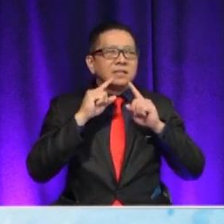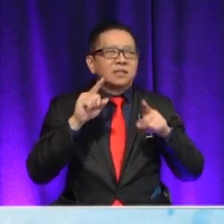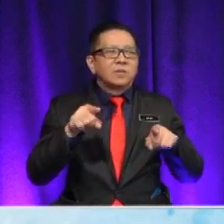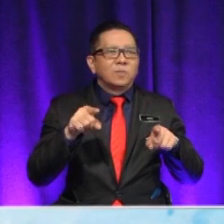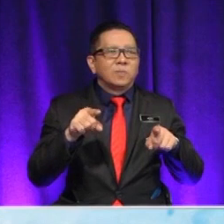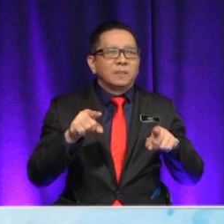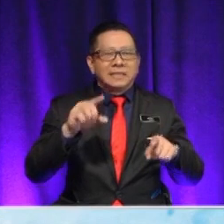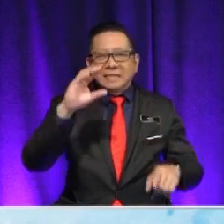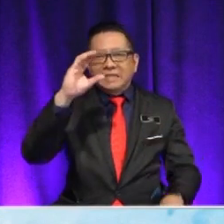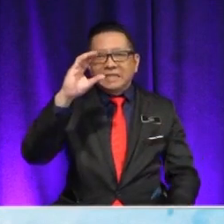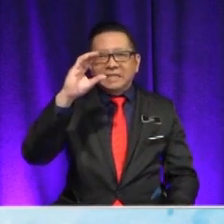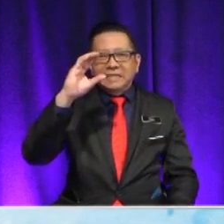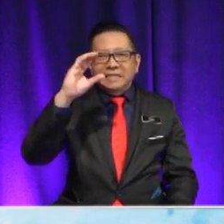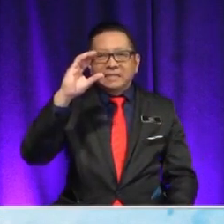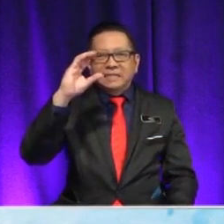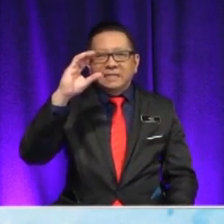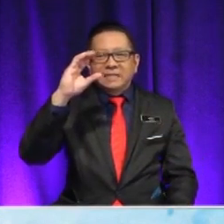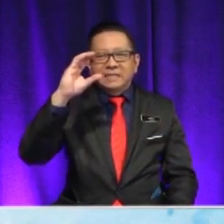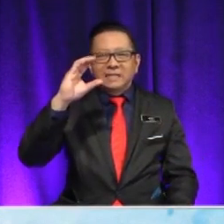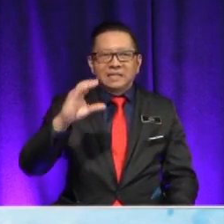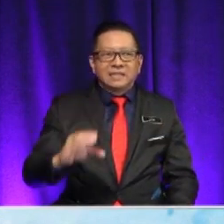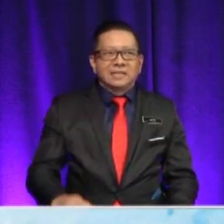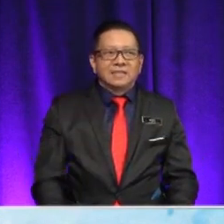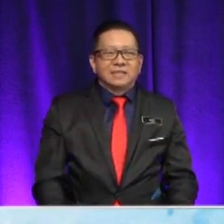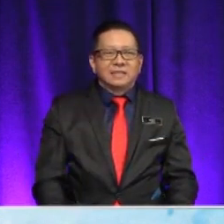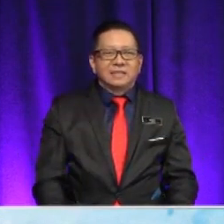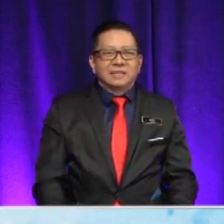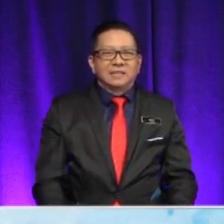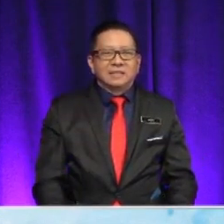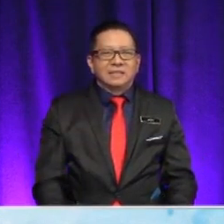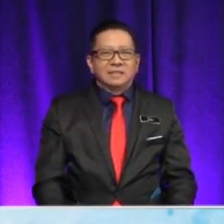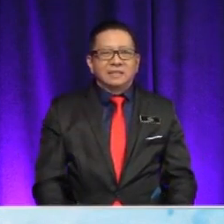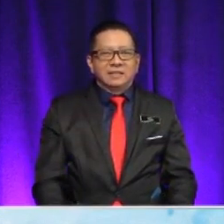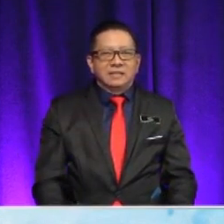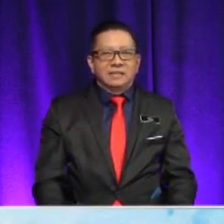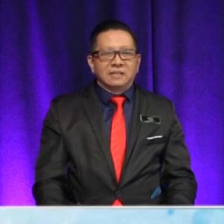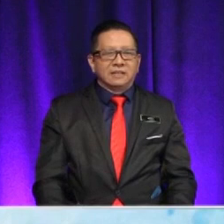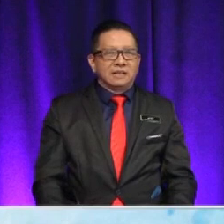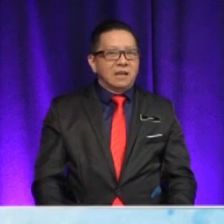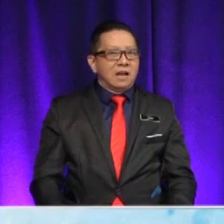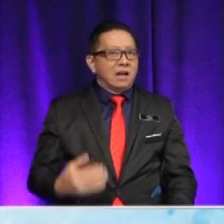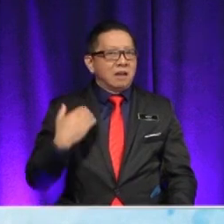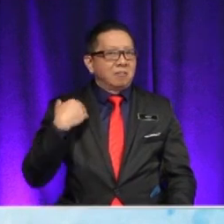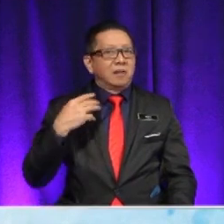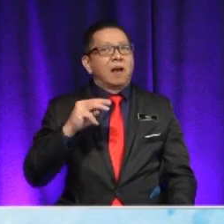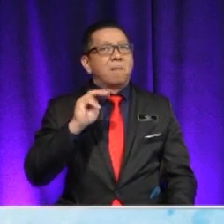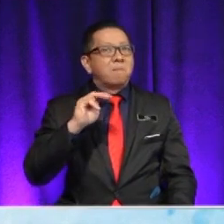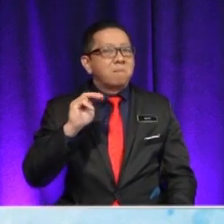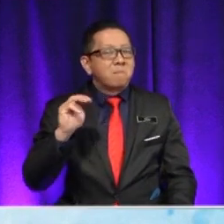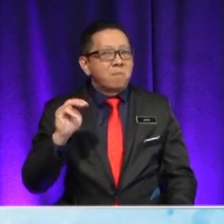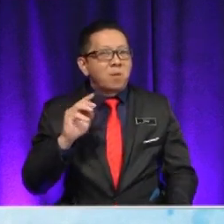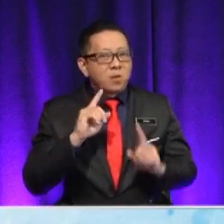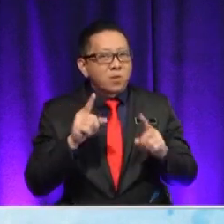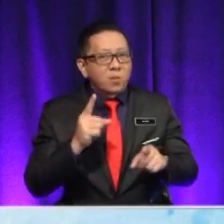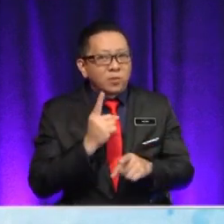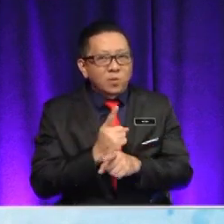kasih. Ah, C. C. Tapi terbalik. Ah, kasih okay. Kena pusing. Adakah okay. Jawapannya keluhuran perlembagaan C